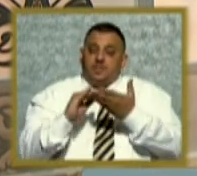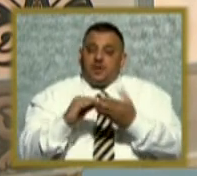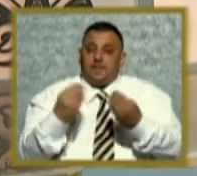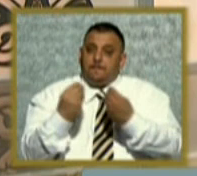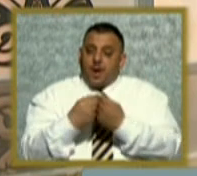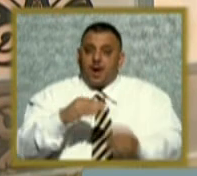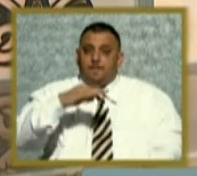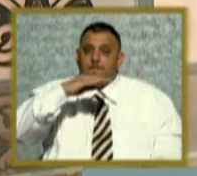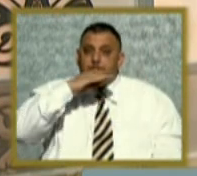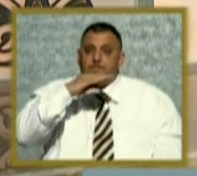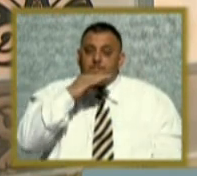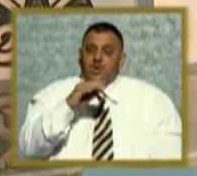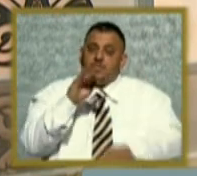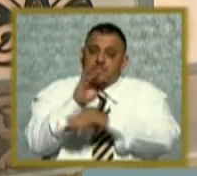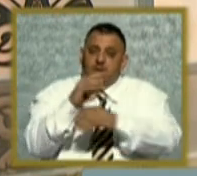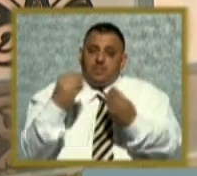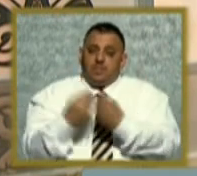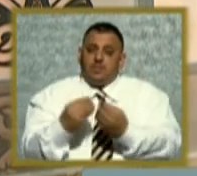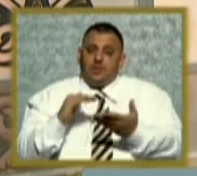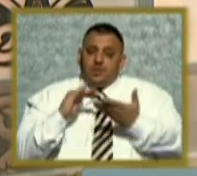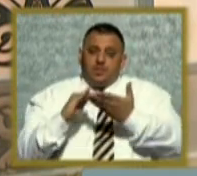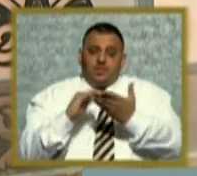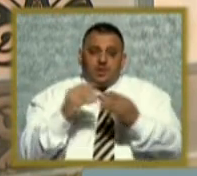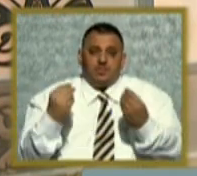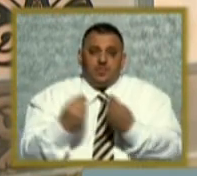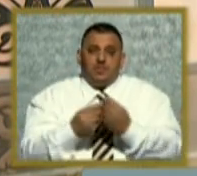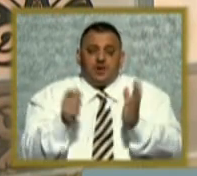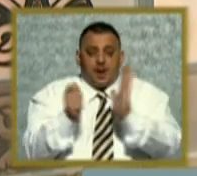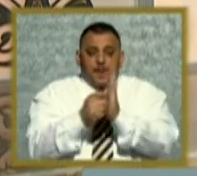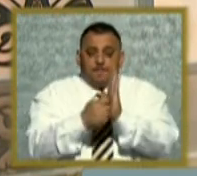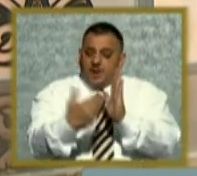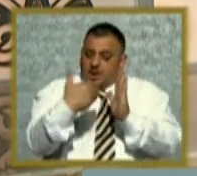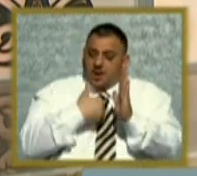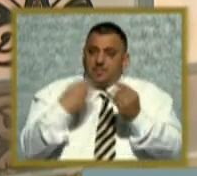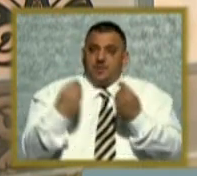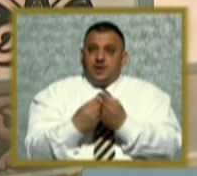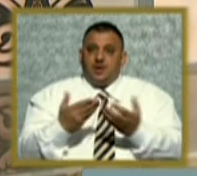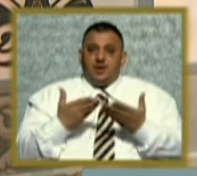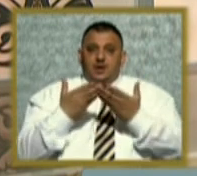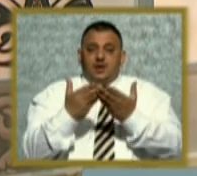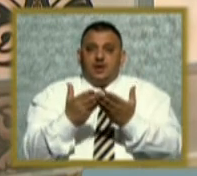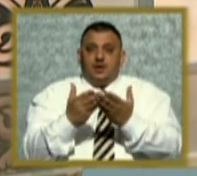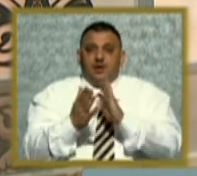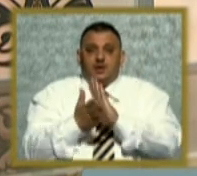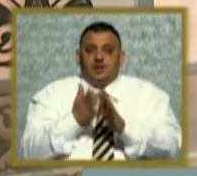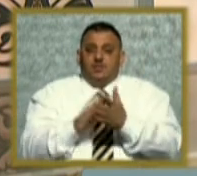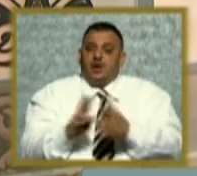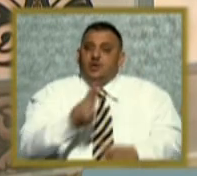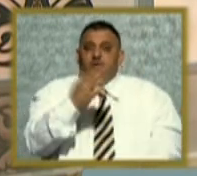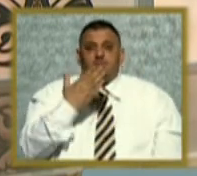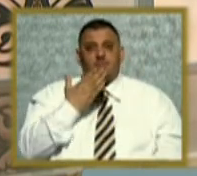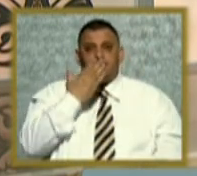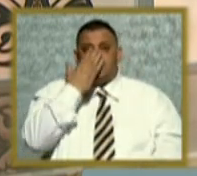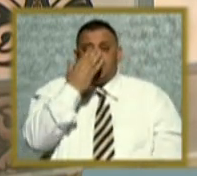الوالد وأنا يعني أرعاهم وحيطهم عندي في بيتي وكذا. إيه. بس أنا ما سألته وأنا